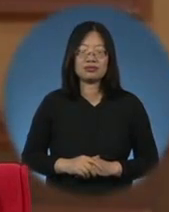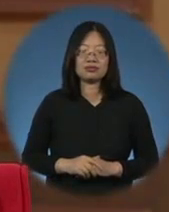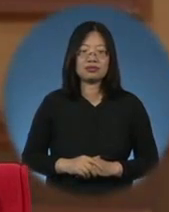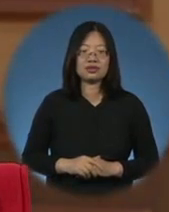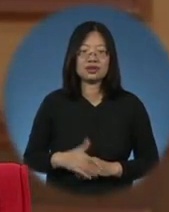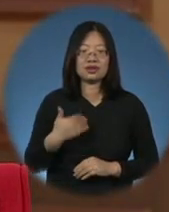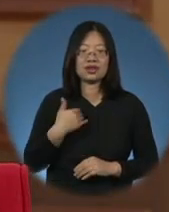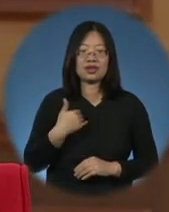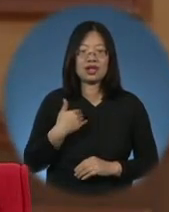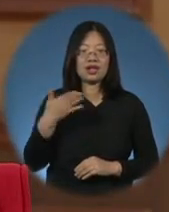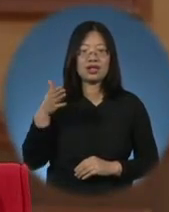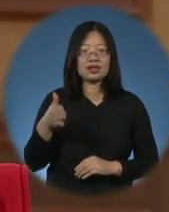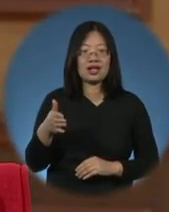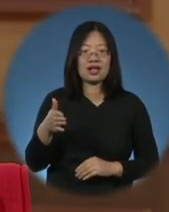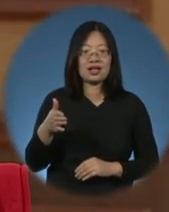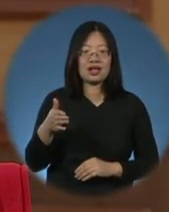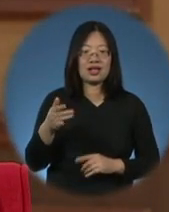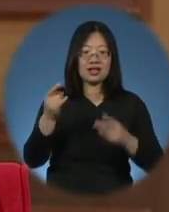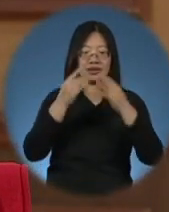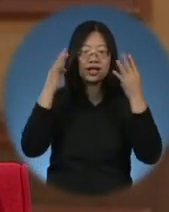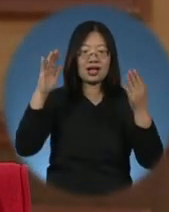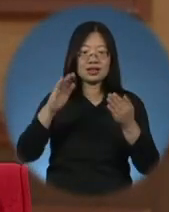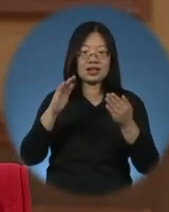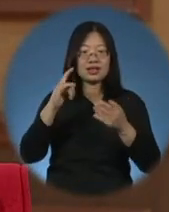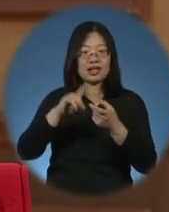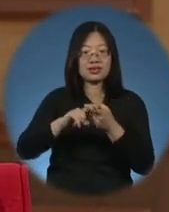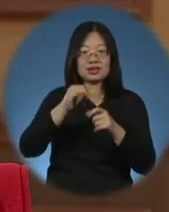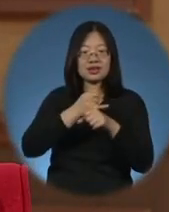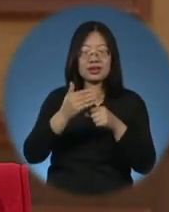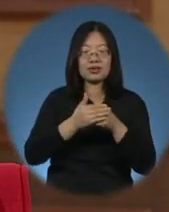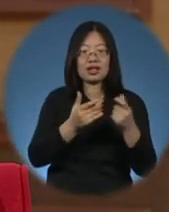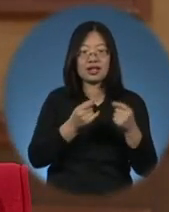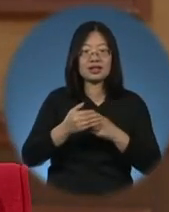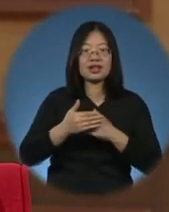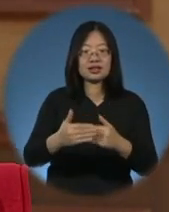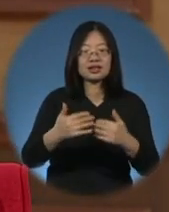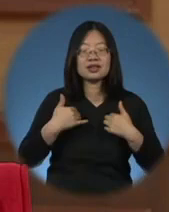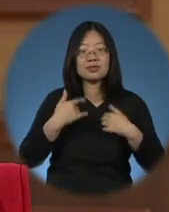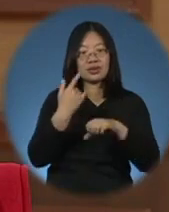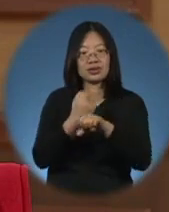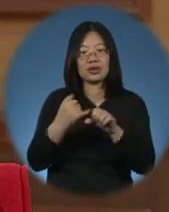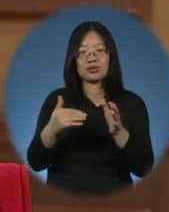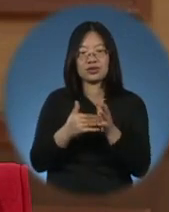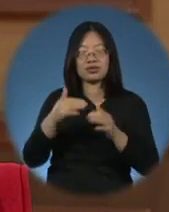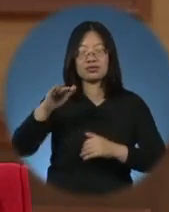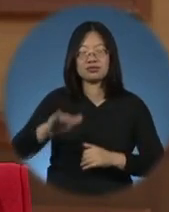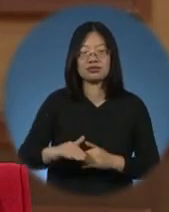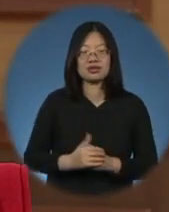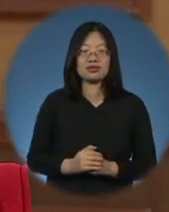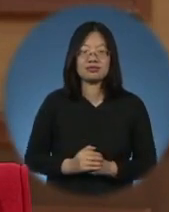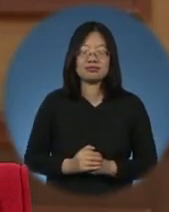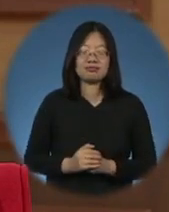그거는 저희 학과에 학부생이 관심이 있다고 해서 같이 진행했던 재미있는 연구였는데요. 네.